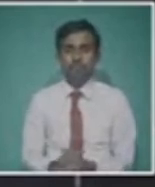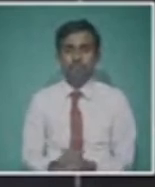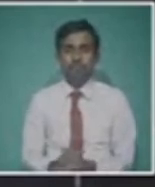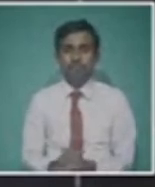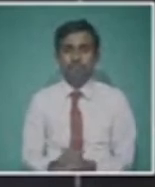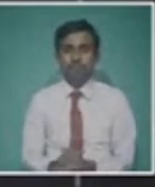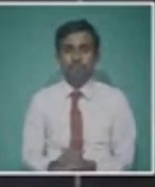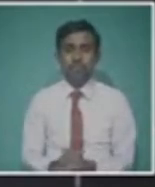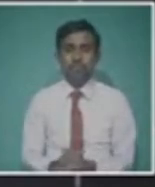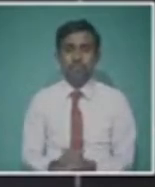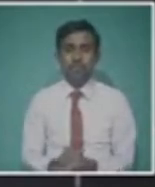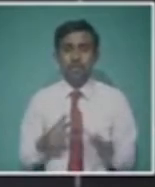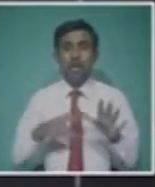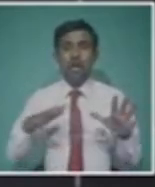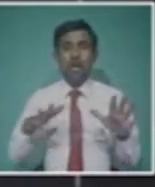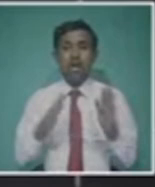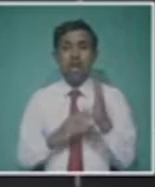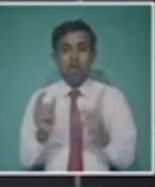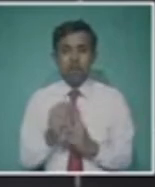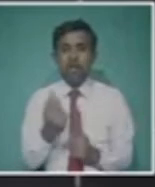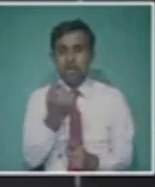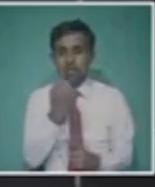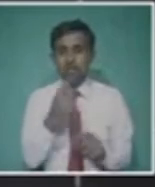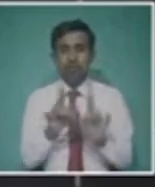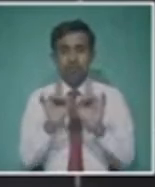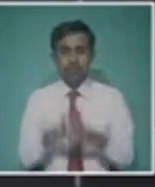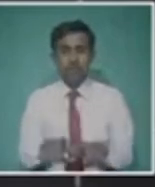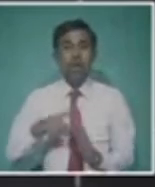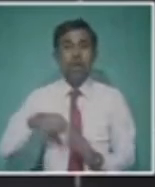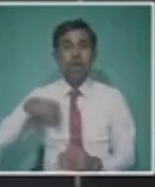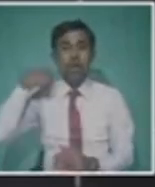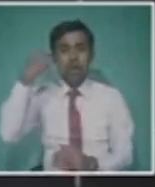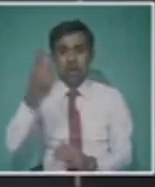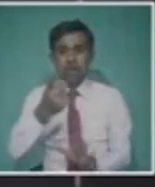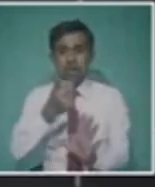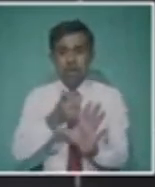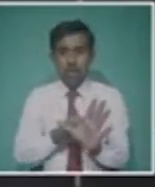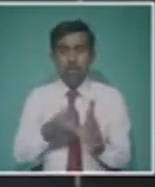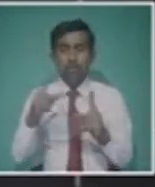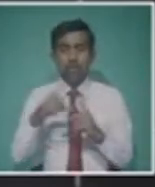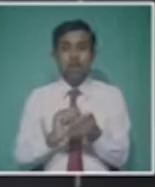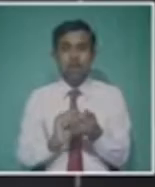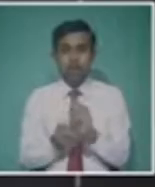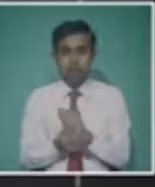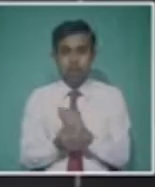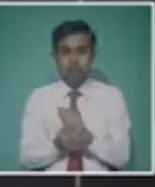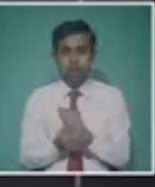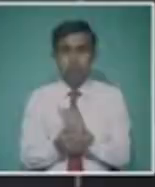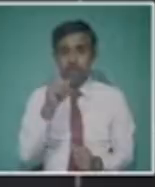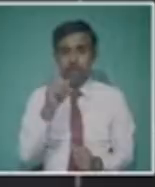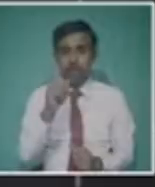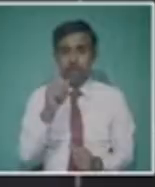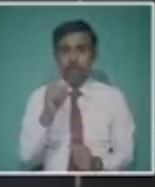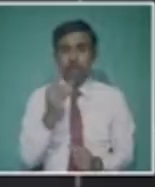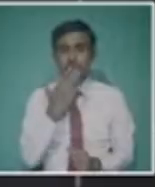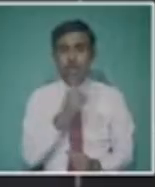ගරු අනුරාධපුරයේ මේ මන්ත්‍රීතුමා කිව්ව කාරණයට අදාළව මම ලබන අවුරුද්දේ යෝජිත අධ්‍යාපන ප්‍රතිසංස්කරණයේ එක කොටසක් හැටියට